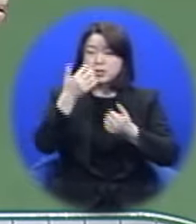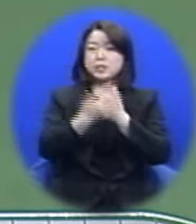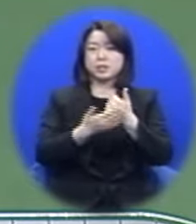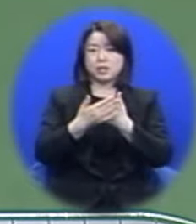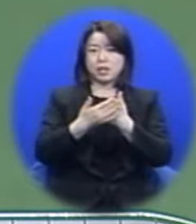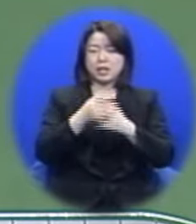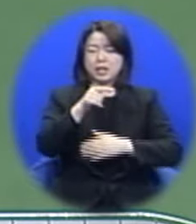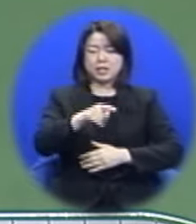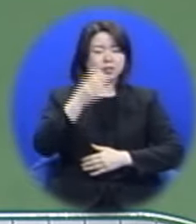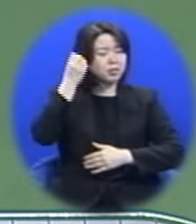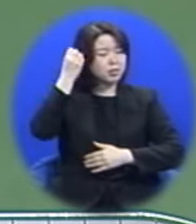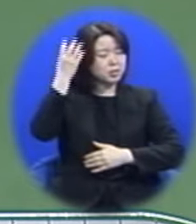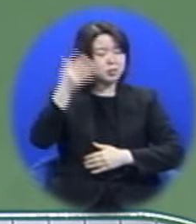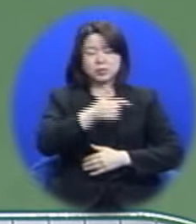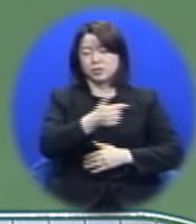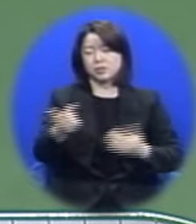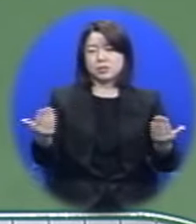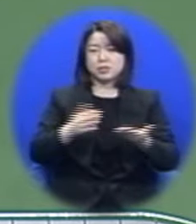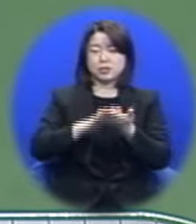이거 잊어버리면 큰일입니다.